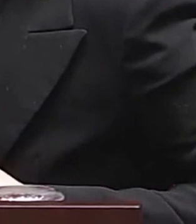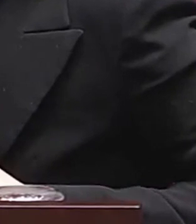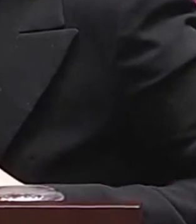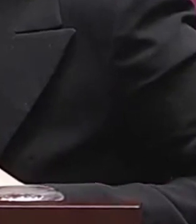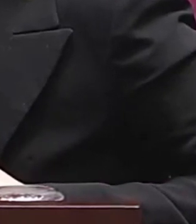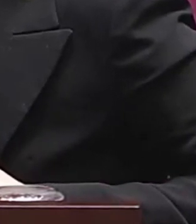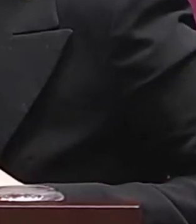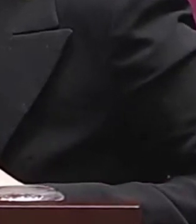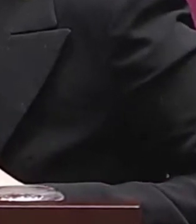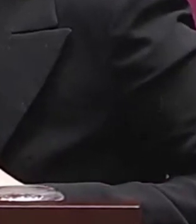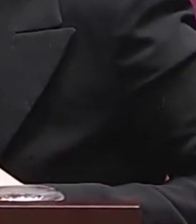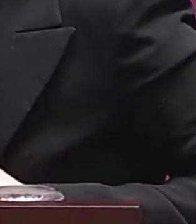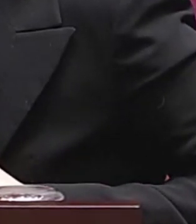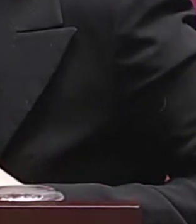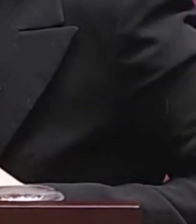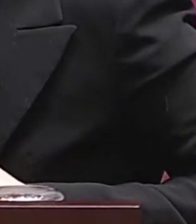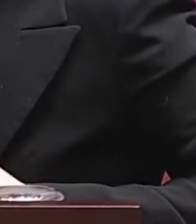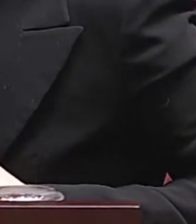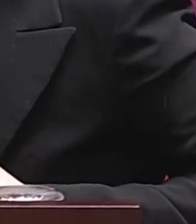과정에서